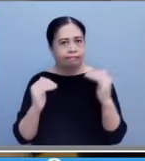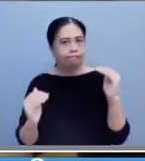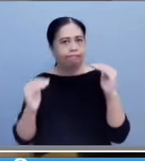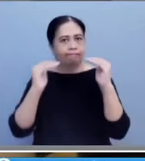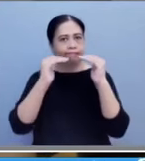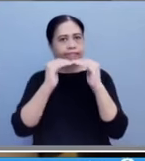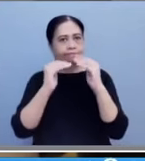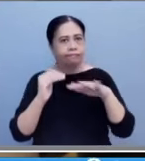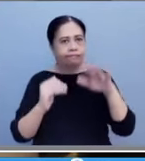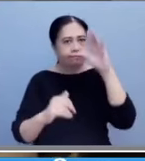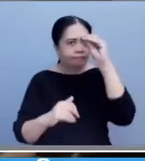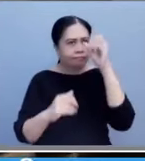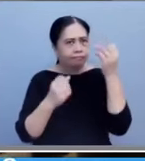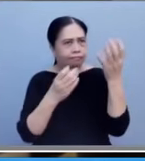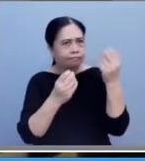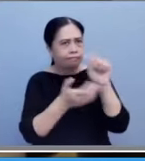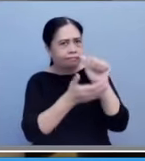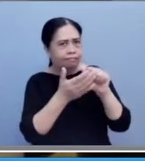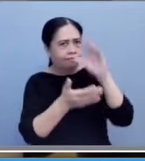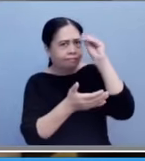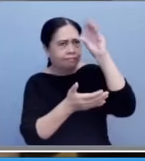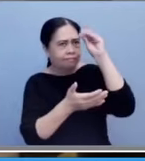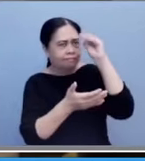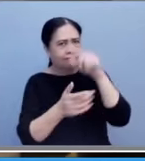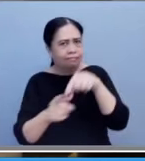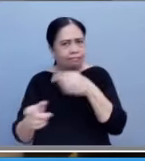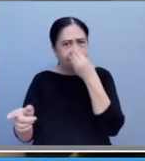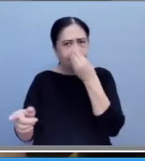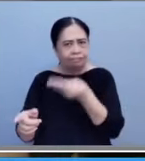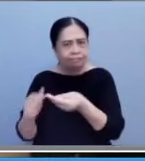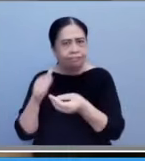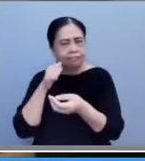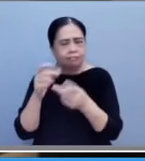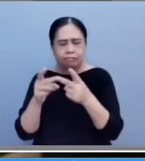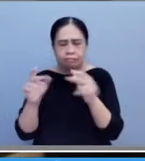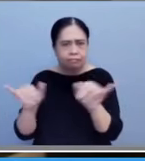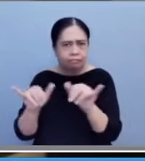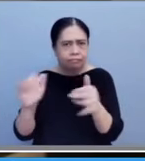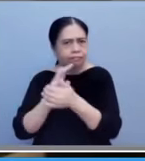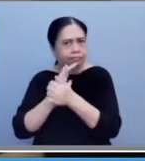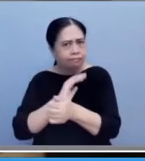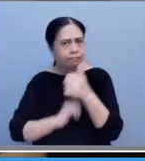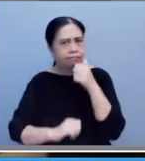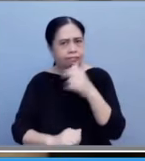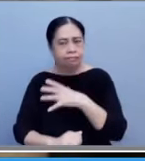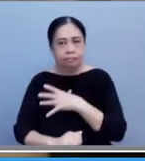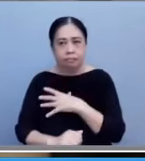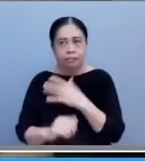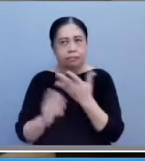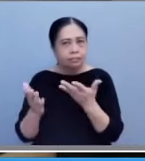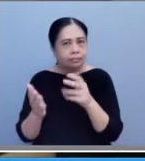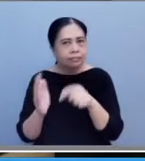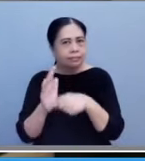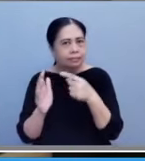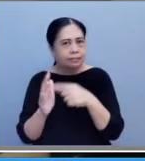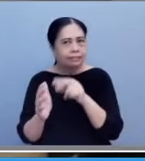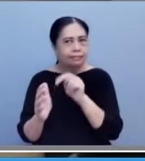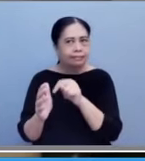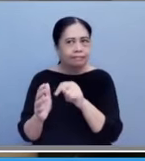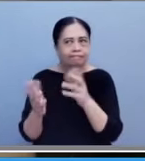men artists. They're very talented and they just sometimes don't have